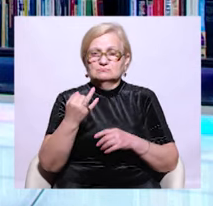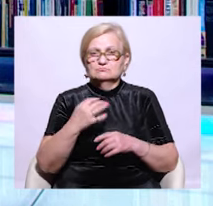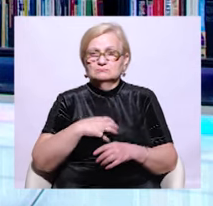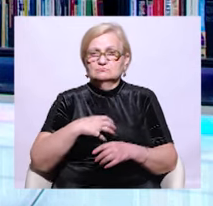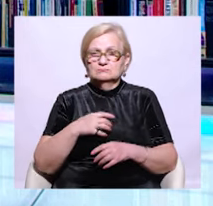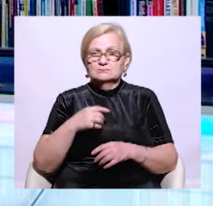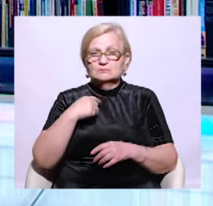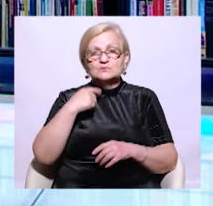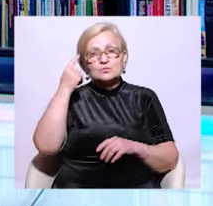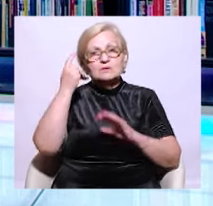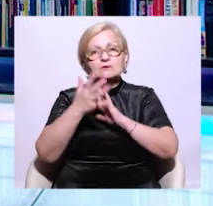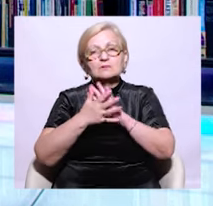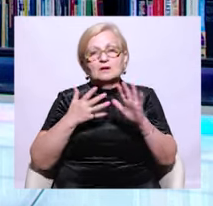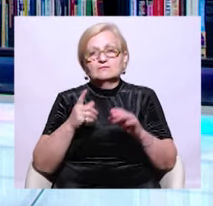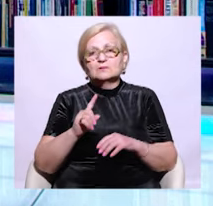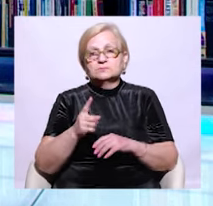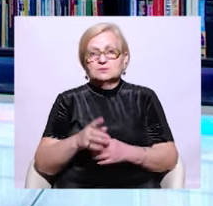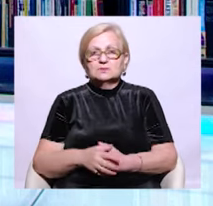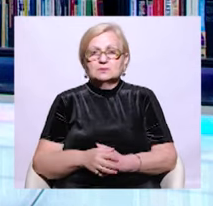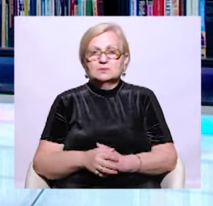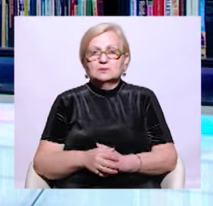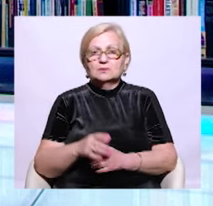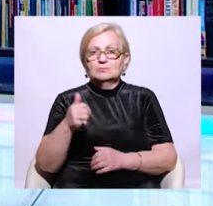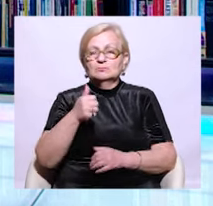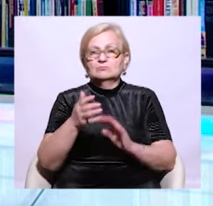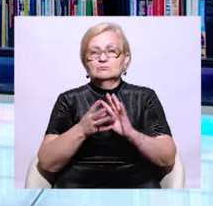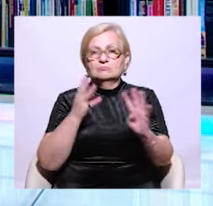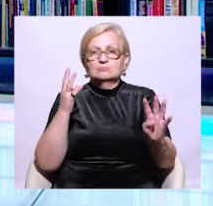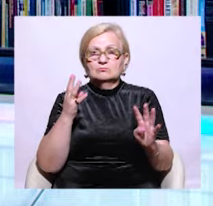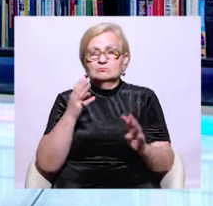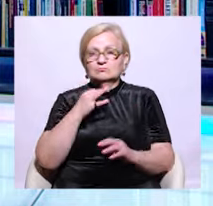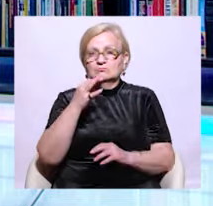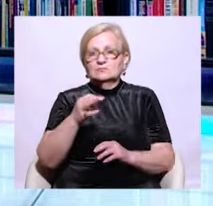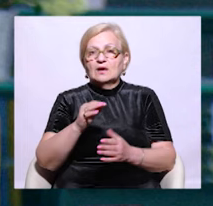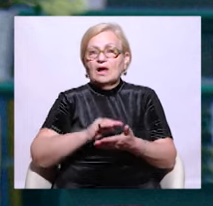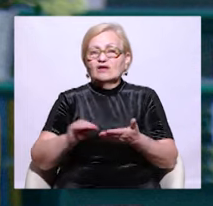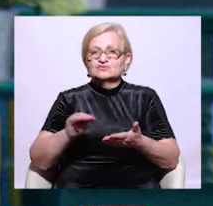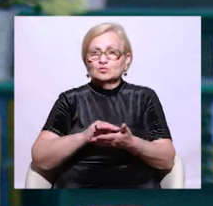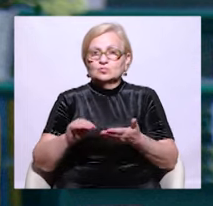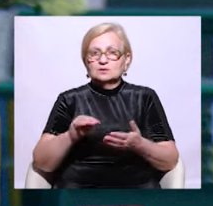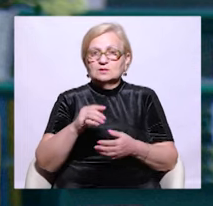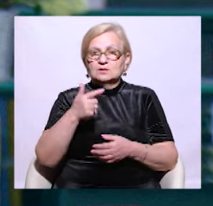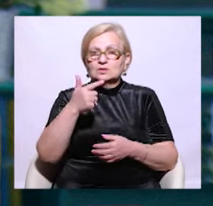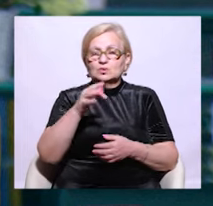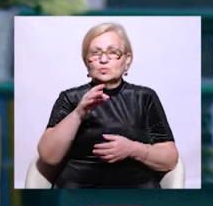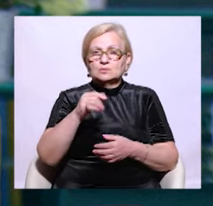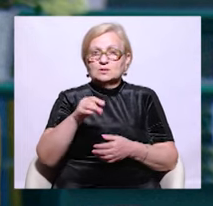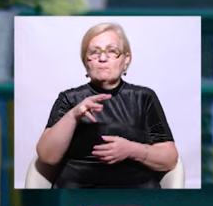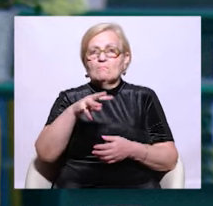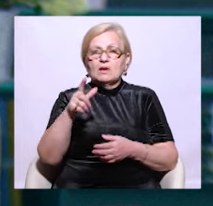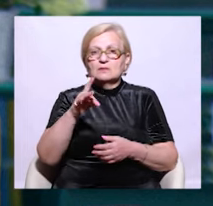მეფიქრობ ჩვენ გავიგებთ რატომაც. პირველ რიგში მოდი ვახსენოთ ავტორი. ეს არის გიორგი